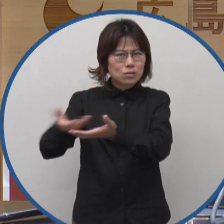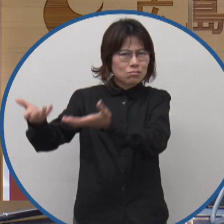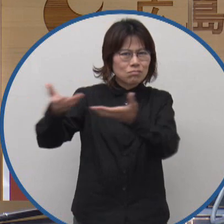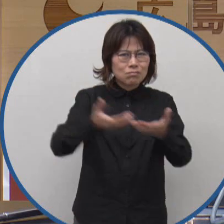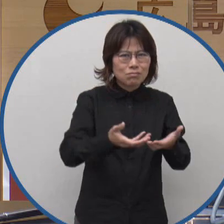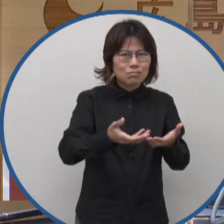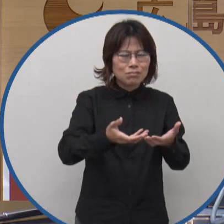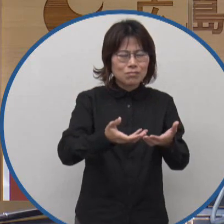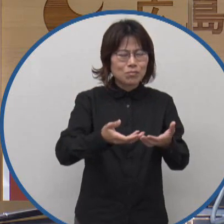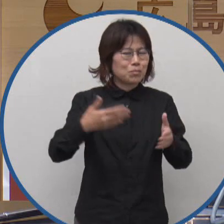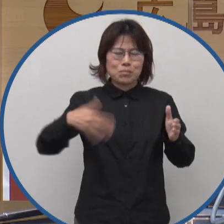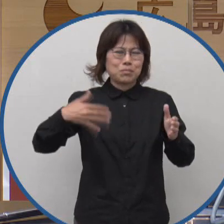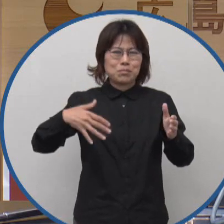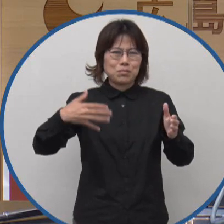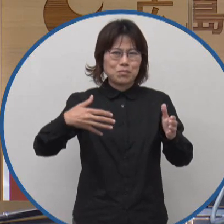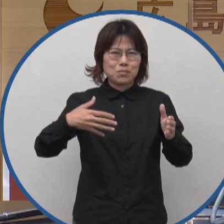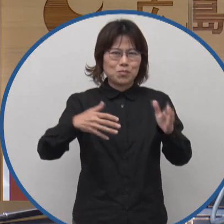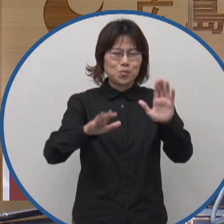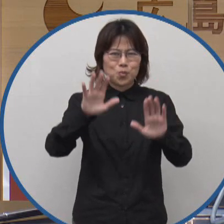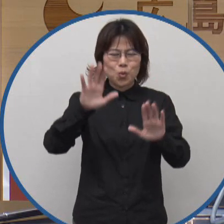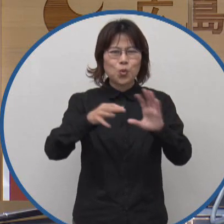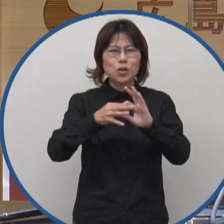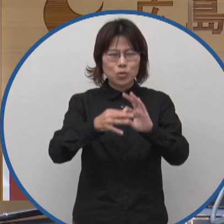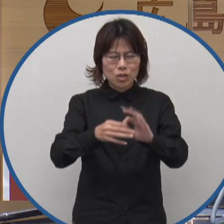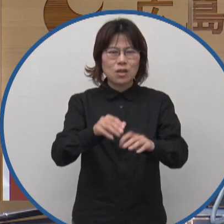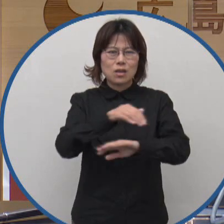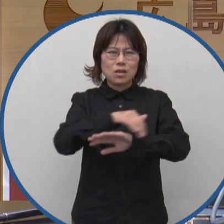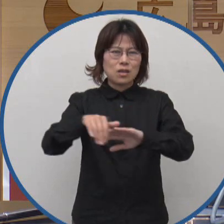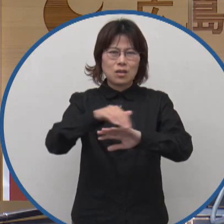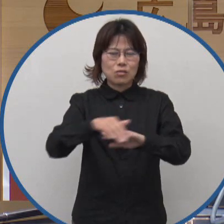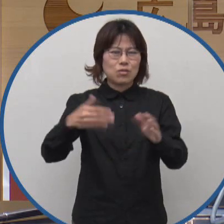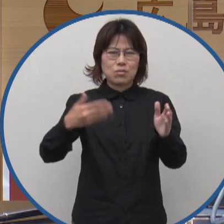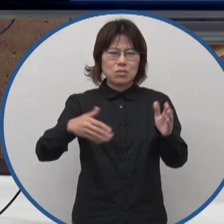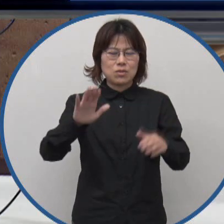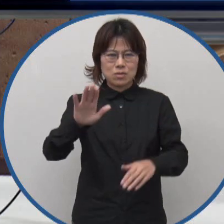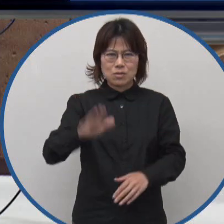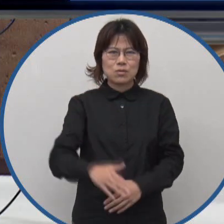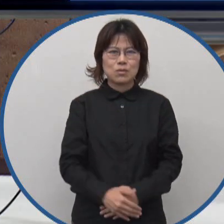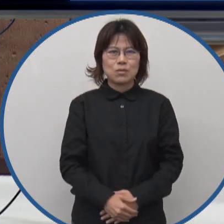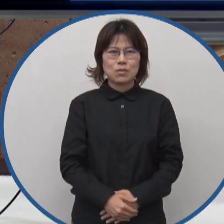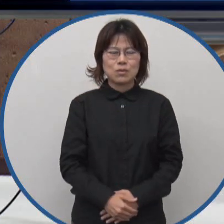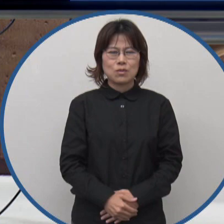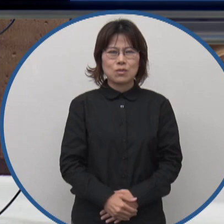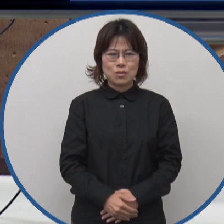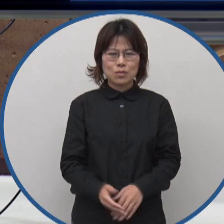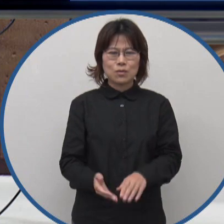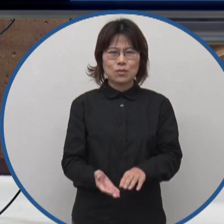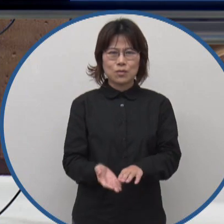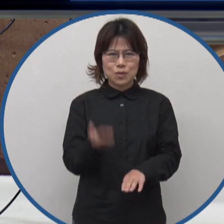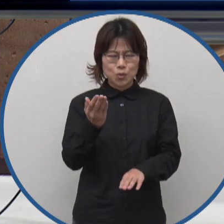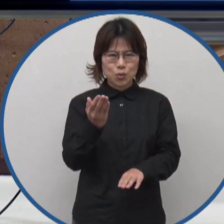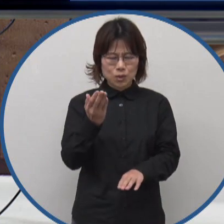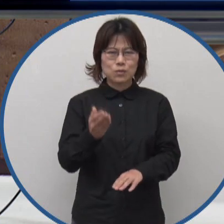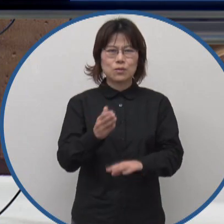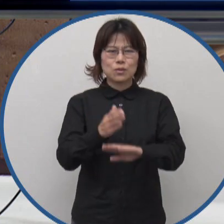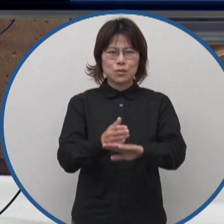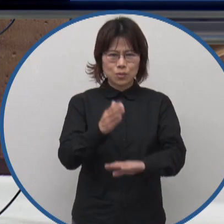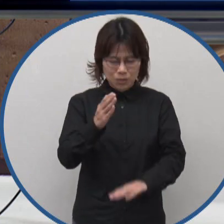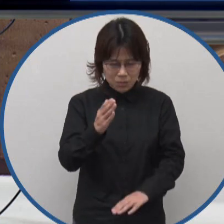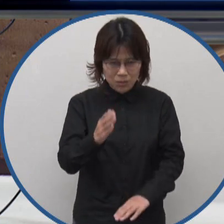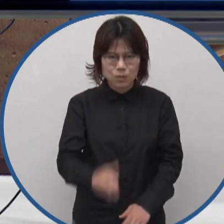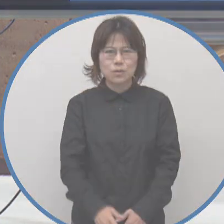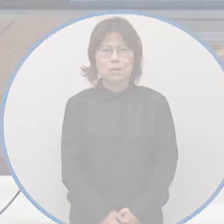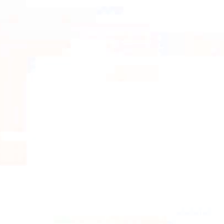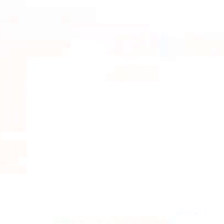計画ができてないという状況です。 それでは以上で終了したいと思います。ありがとうございました。